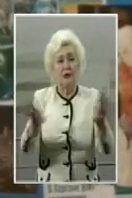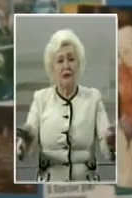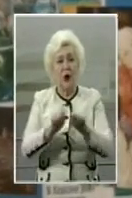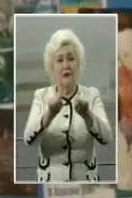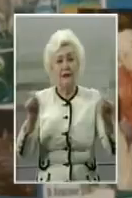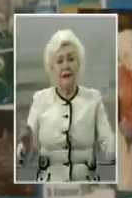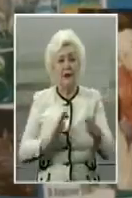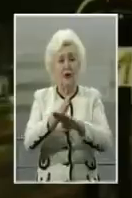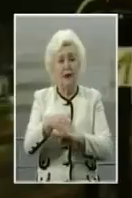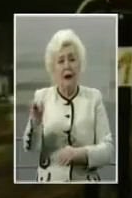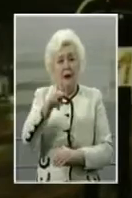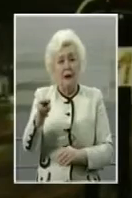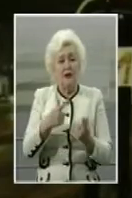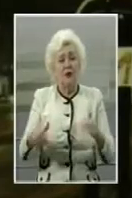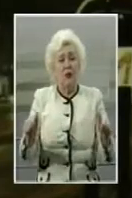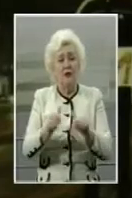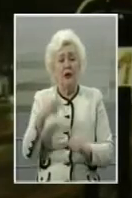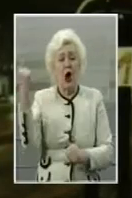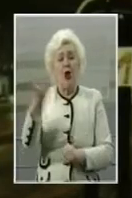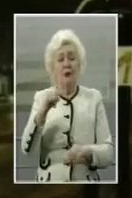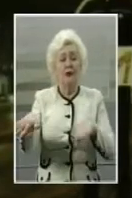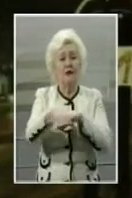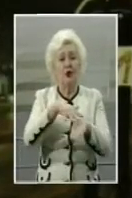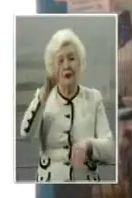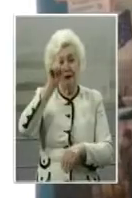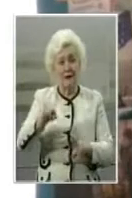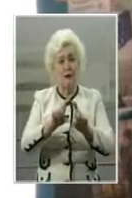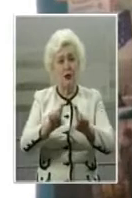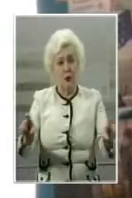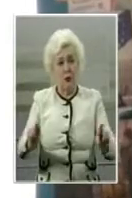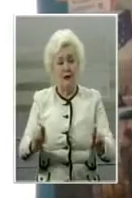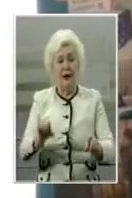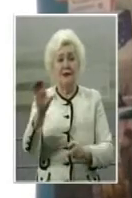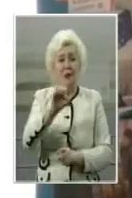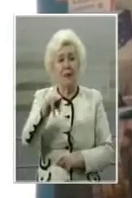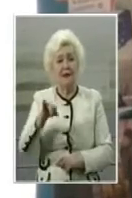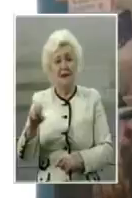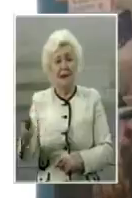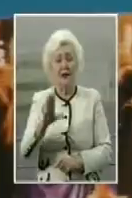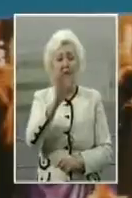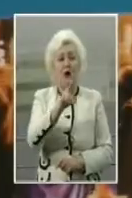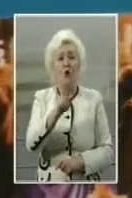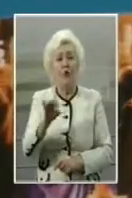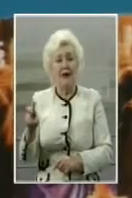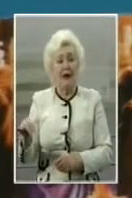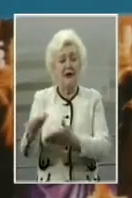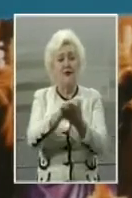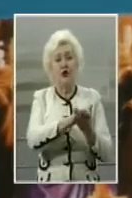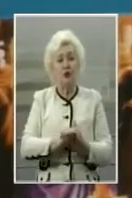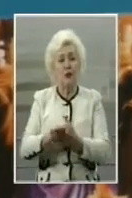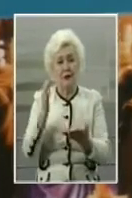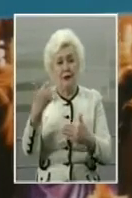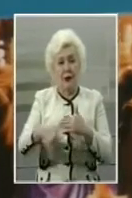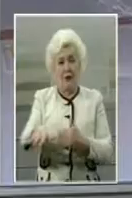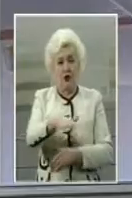для відвідування у літературному відділі обласного краєзнавчого музею. Світлана Піцан, Владислав Купрієв, Суспільне,